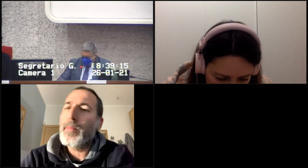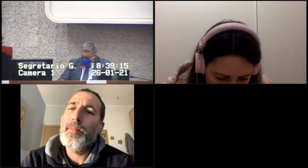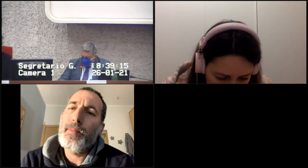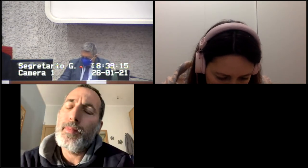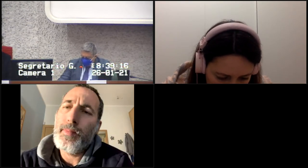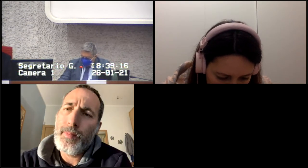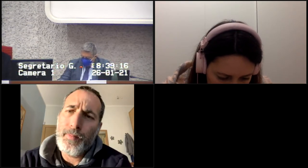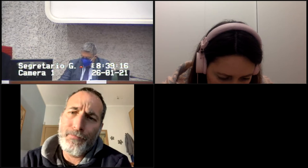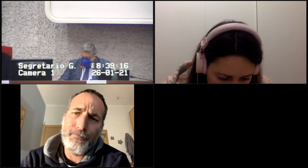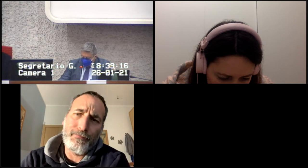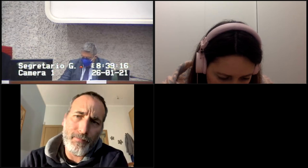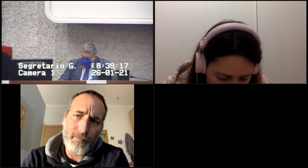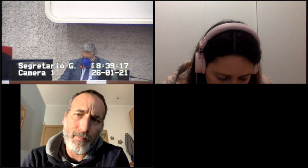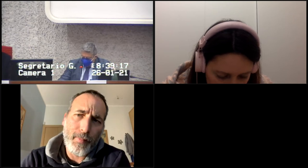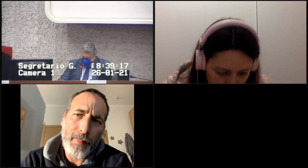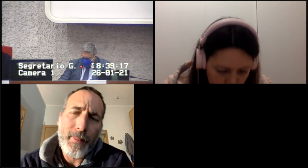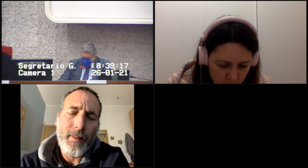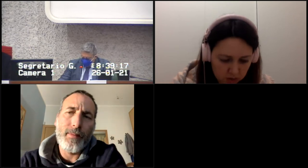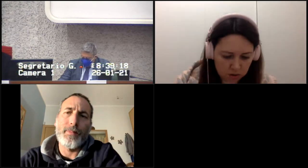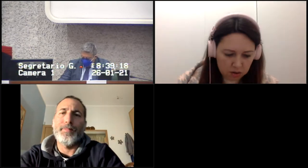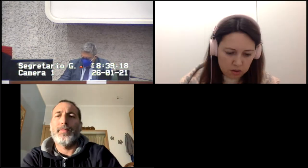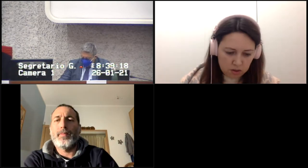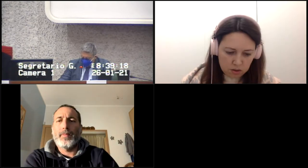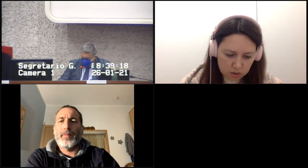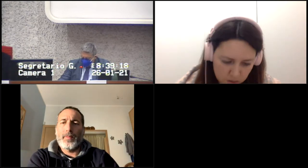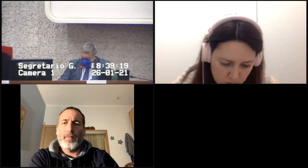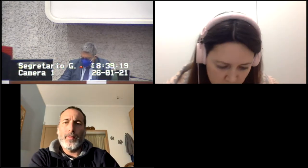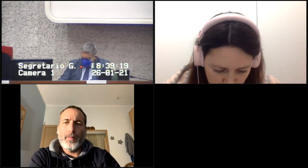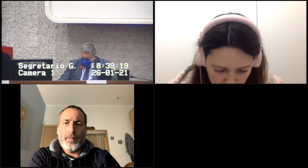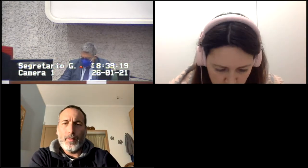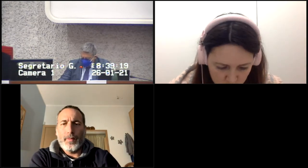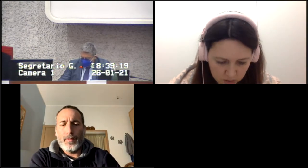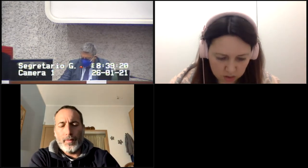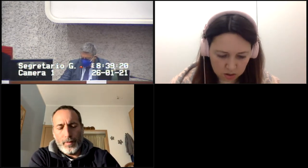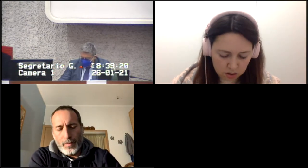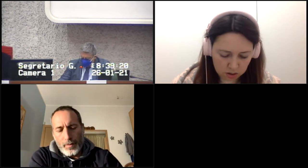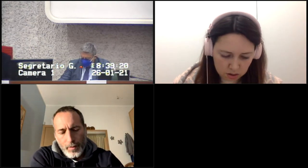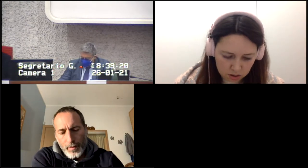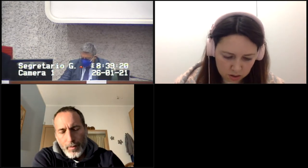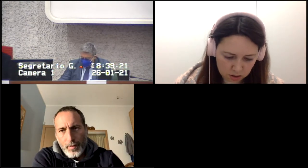il numero dei presenti. 1, 2, 3, 4, 5, 6, 7,